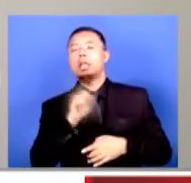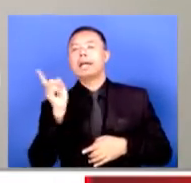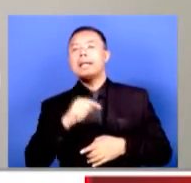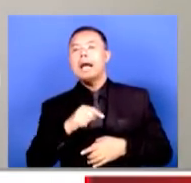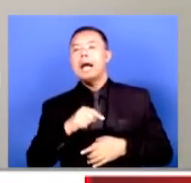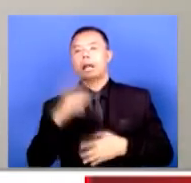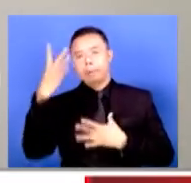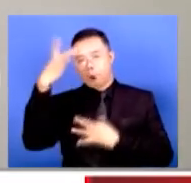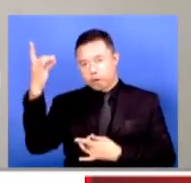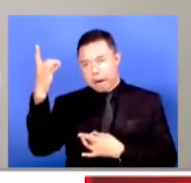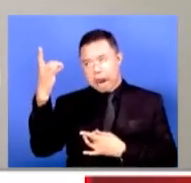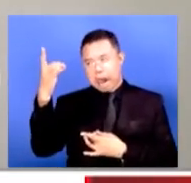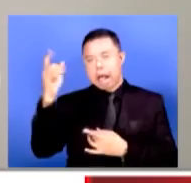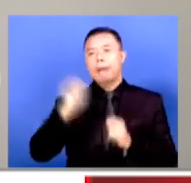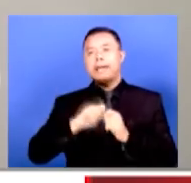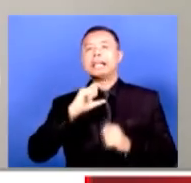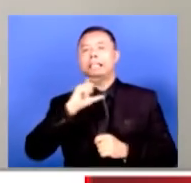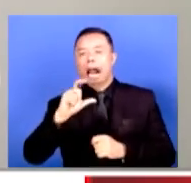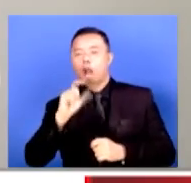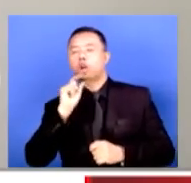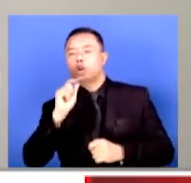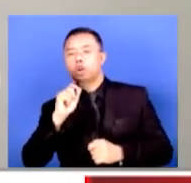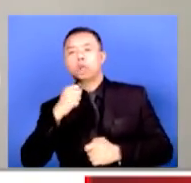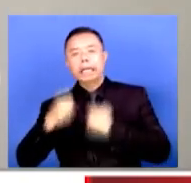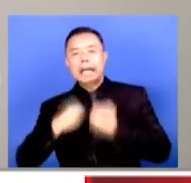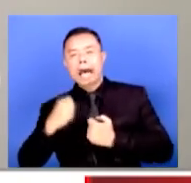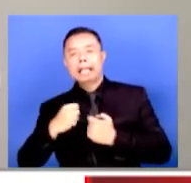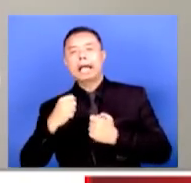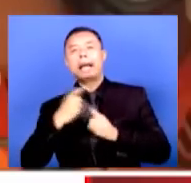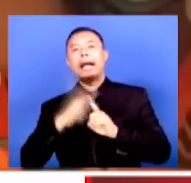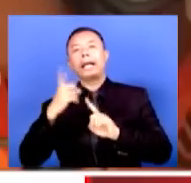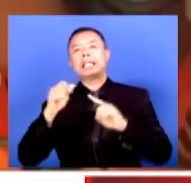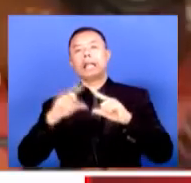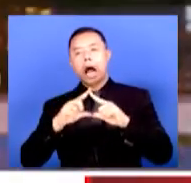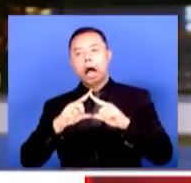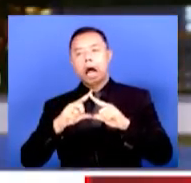dari pihak profesional penyelenggara calon kegiatan ekskul yang akan kita laksanakan.